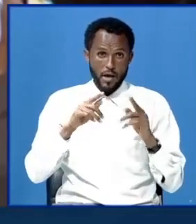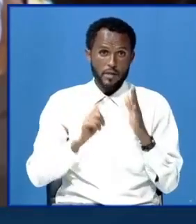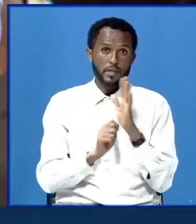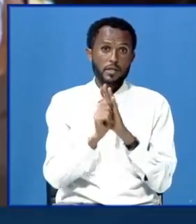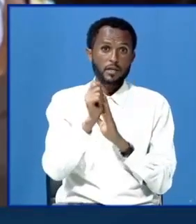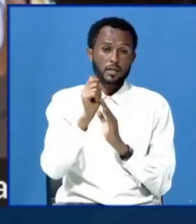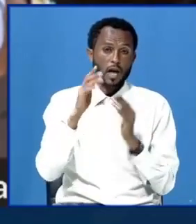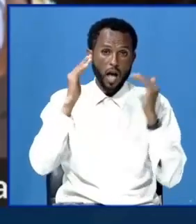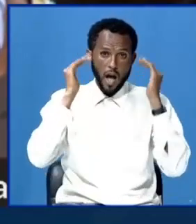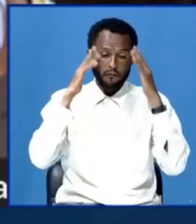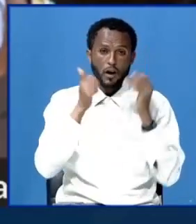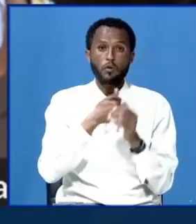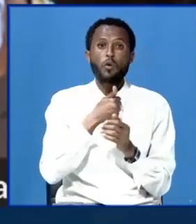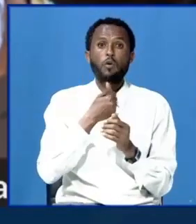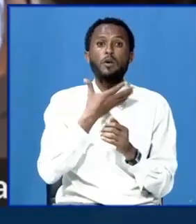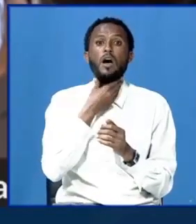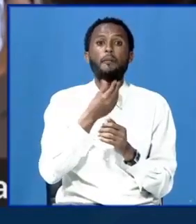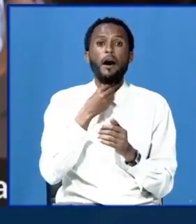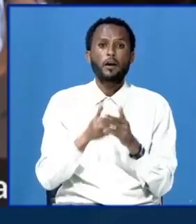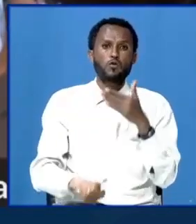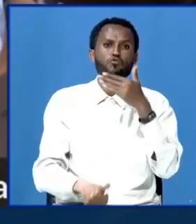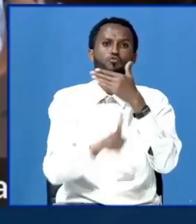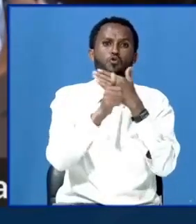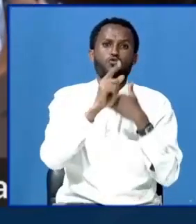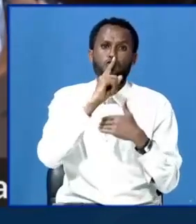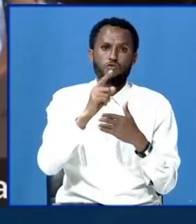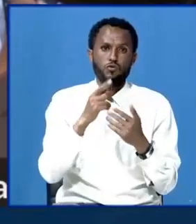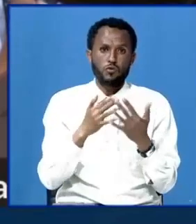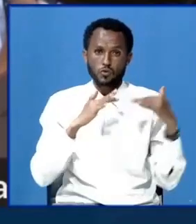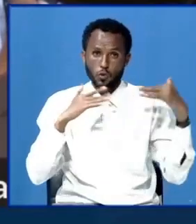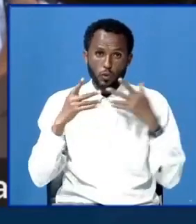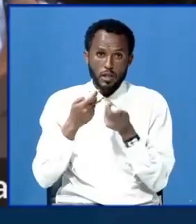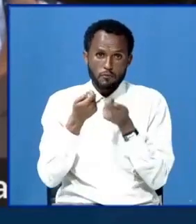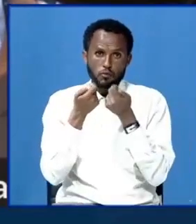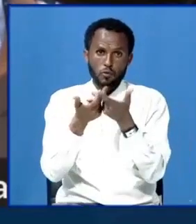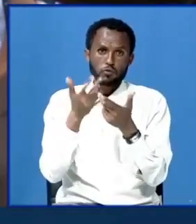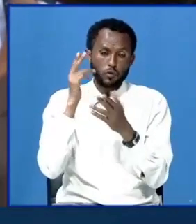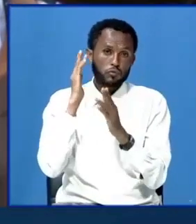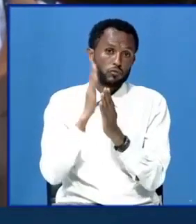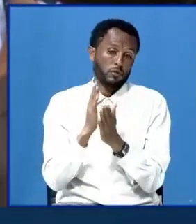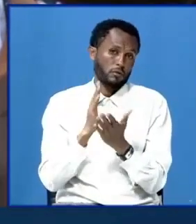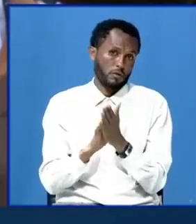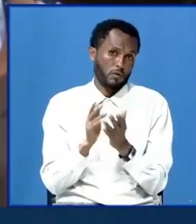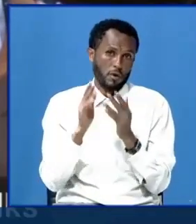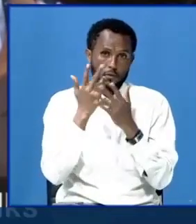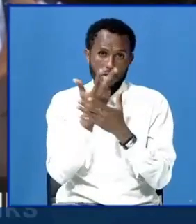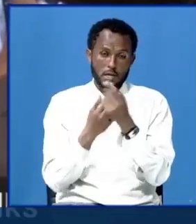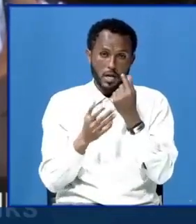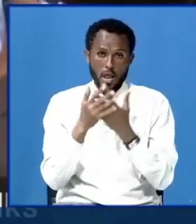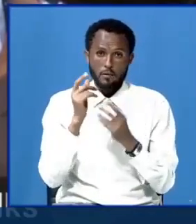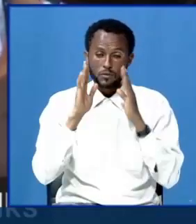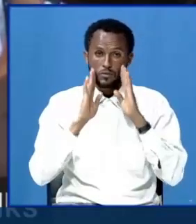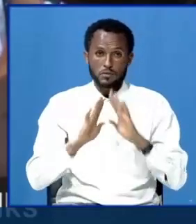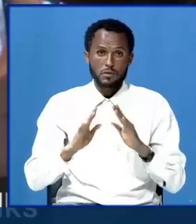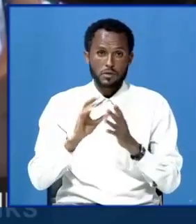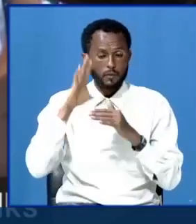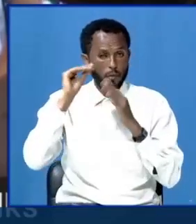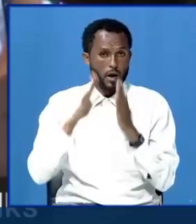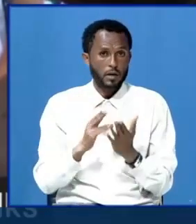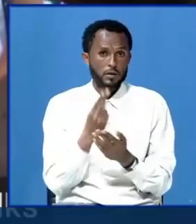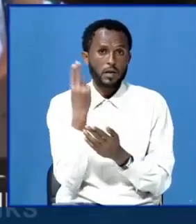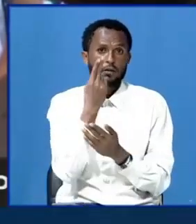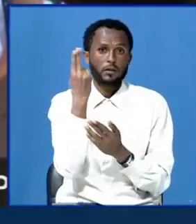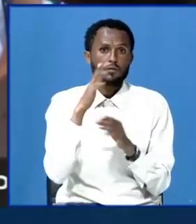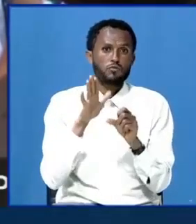ንትግራይ፣ ዓፋር፣ ኦሮሞን ኣምሓራን ዝጎዲ እዩ። እቲ ኩናት ብህፁፅ ደው ክብል ኣለዎ። ዘተሰላም እውን ክጅመር ይግባእ። ሰብኣዊ ሓገዝ ከዓ ናብ